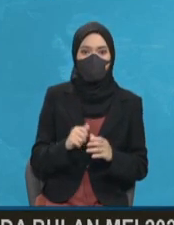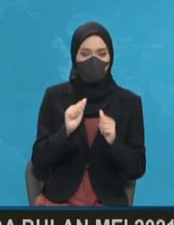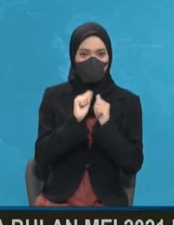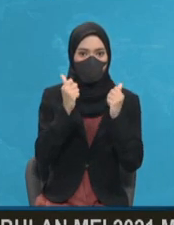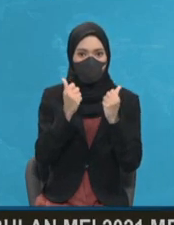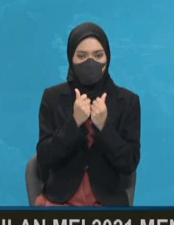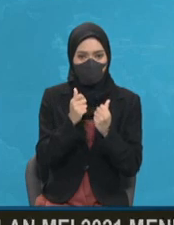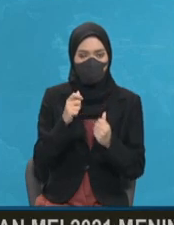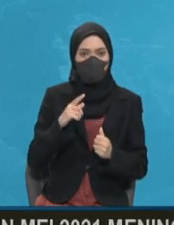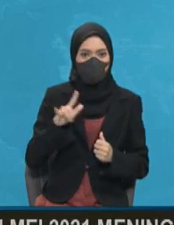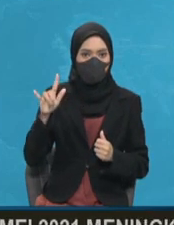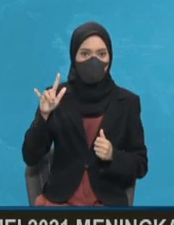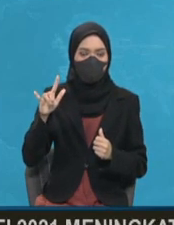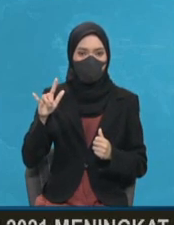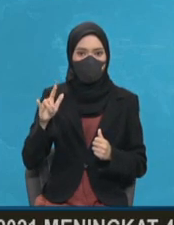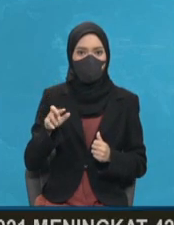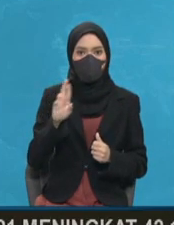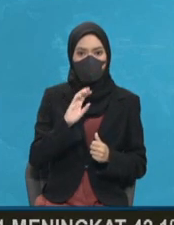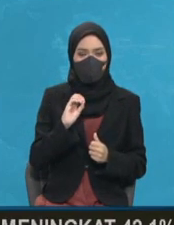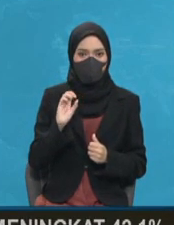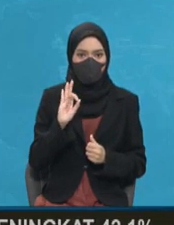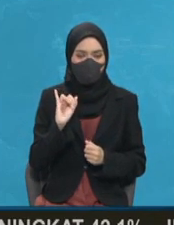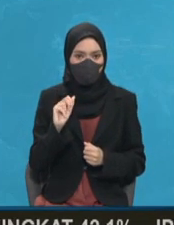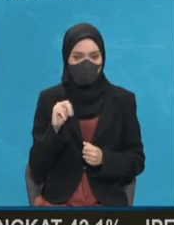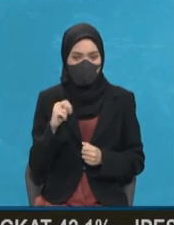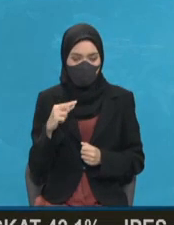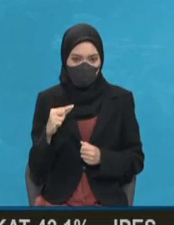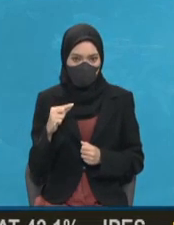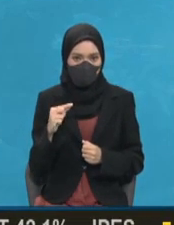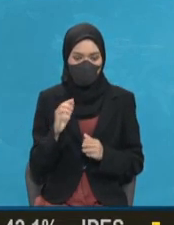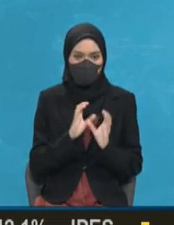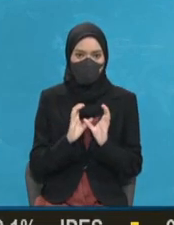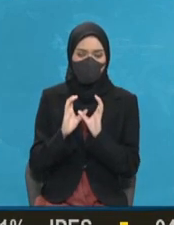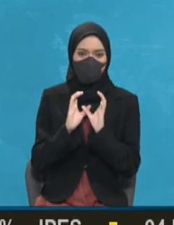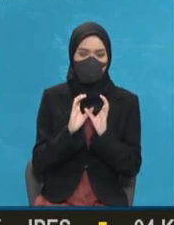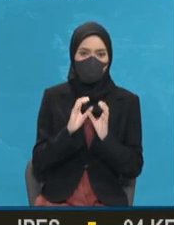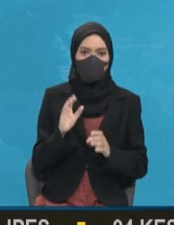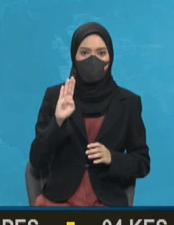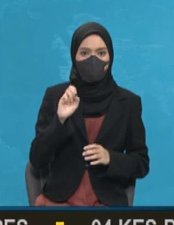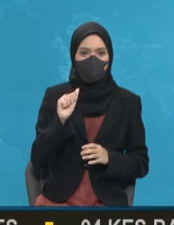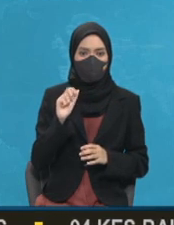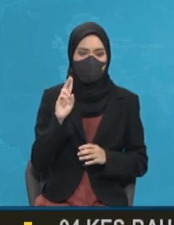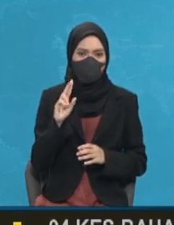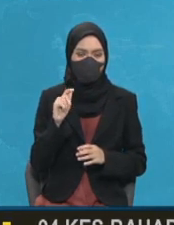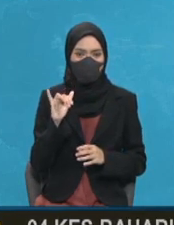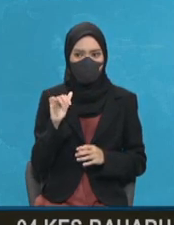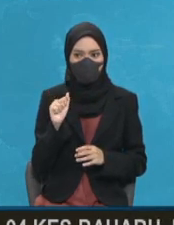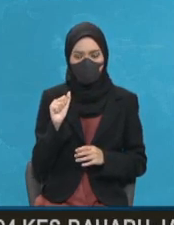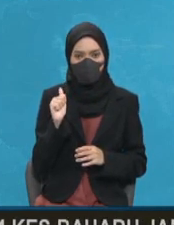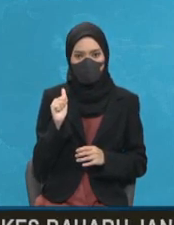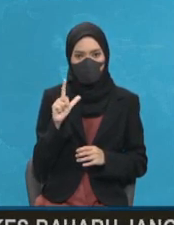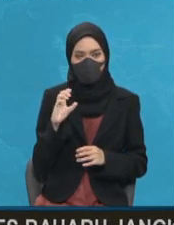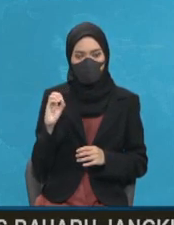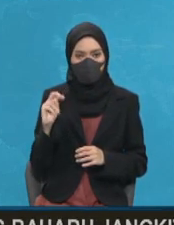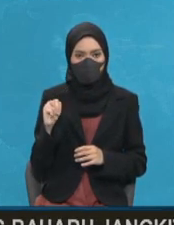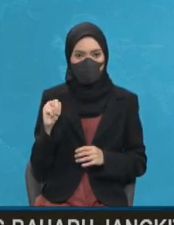agency has meet surfing manufaktur Amber Heard the image Beauty Salon Kingston pabrik and